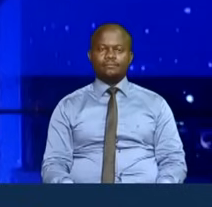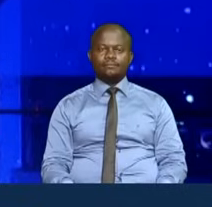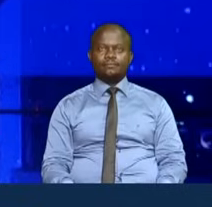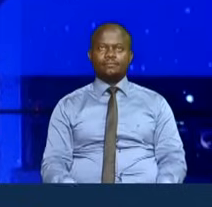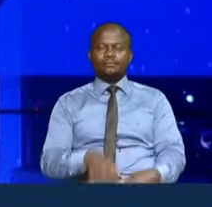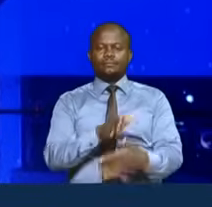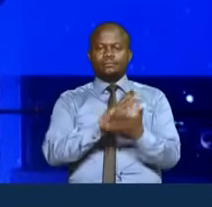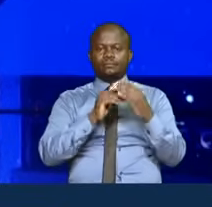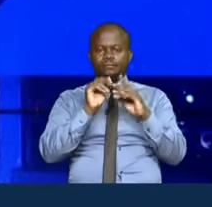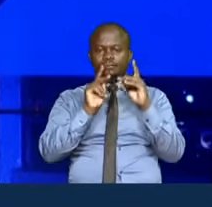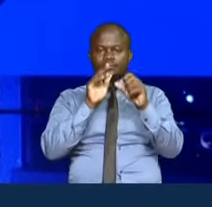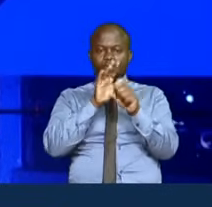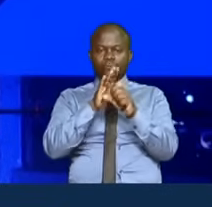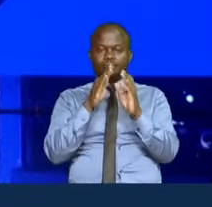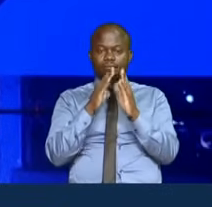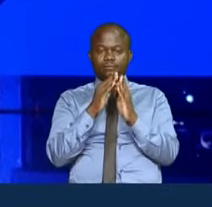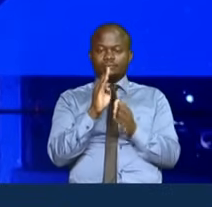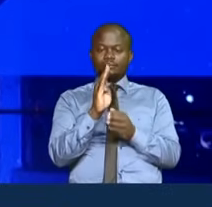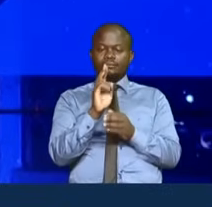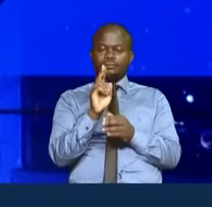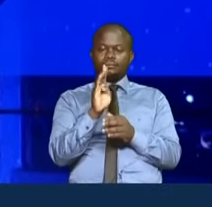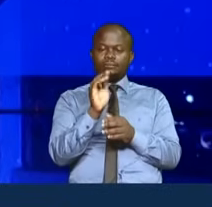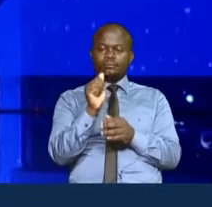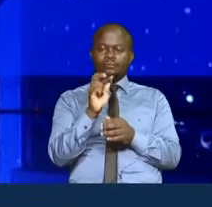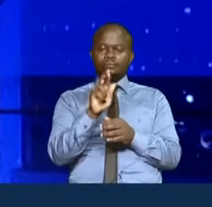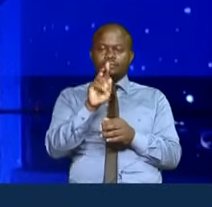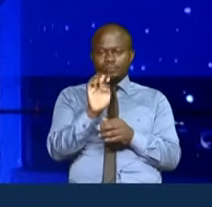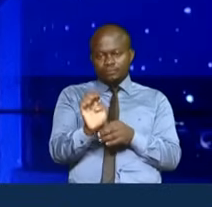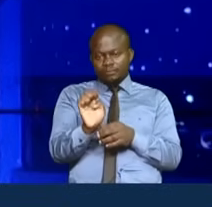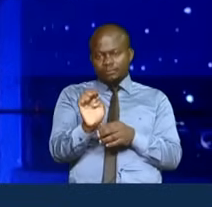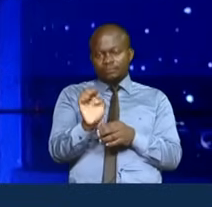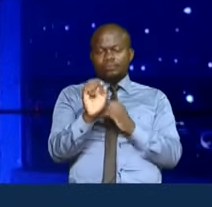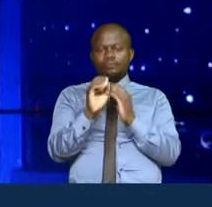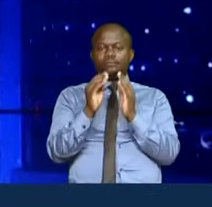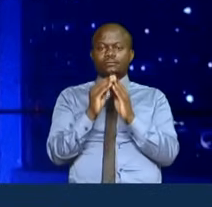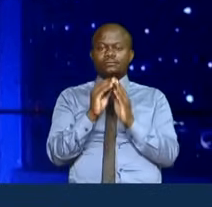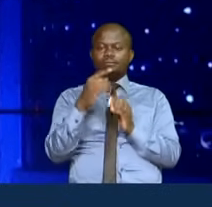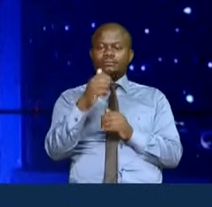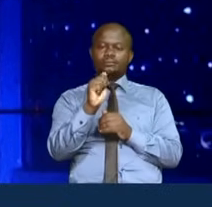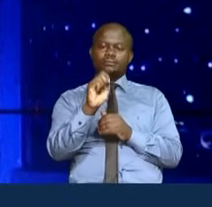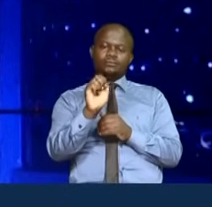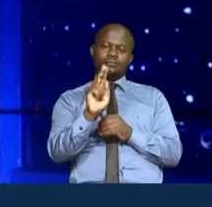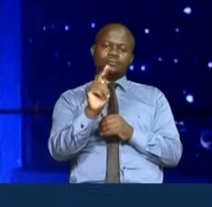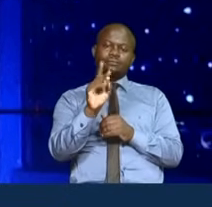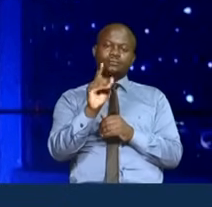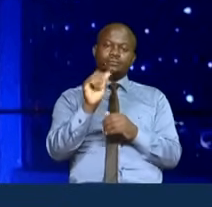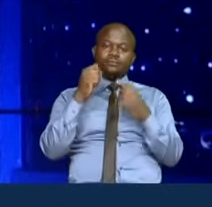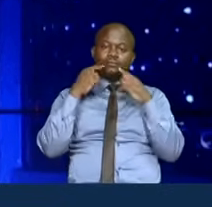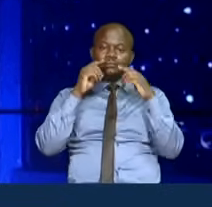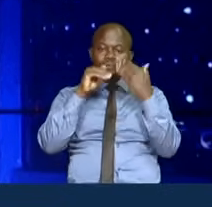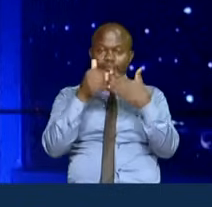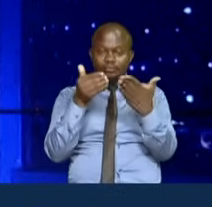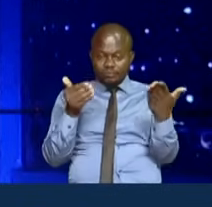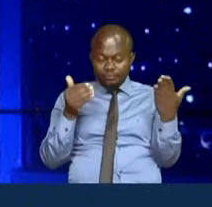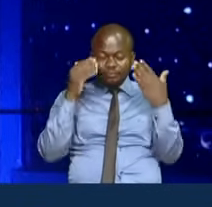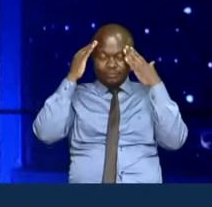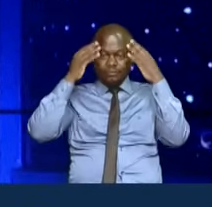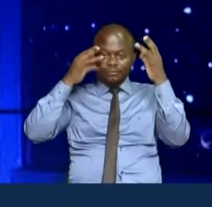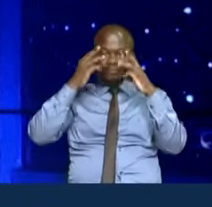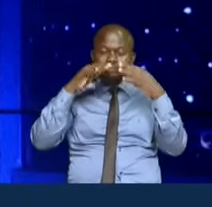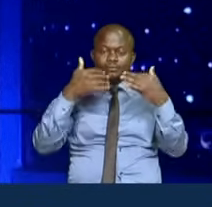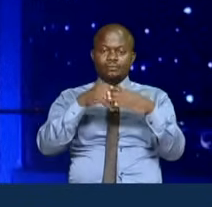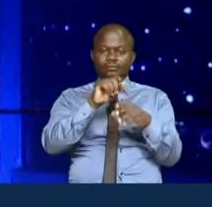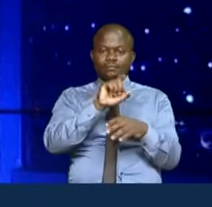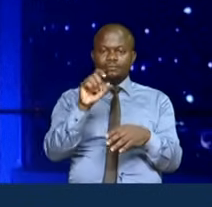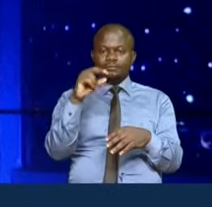mu baturage bo mu mudugudu wa Bubare abone mu murenge wa Gatunda mu karere ka Nyagatare bavuga ko bahangayikijwe n'uko bamaze ibyumweru